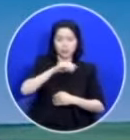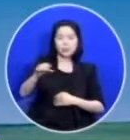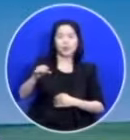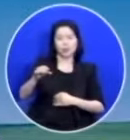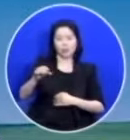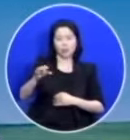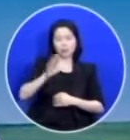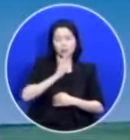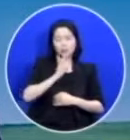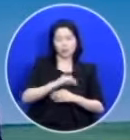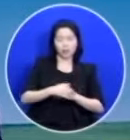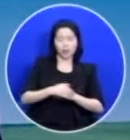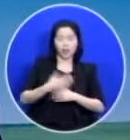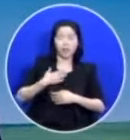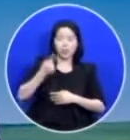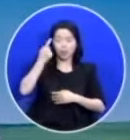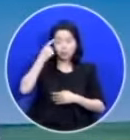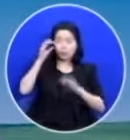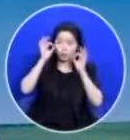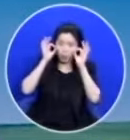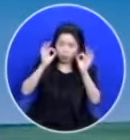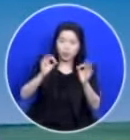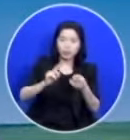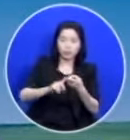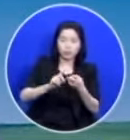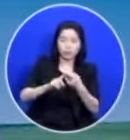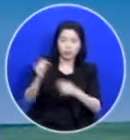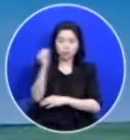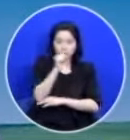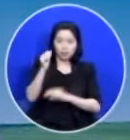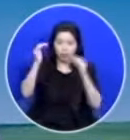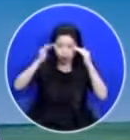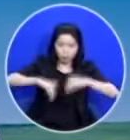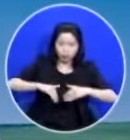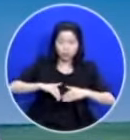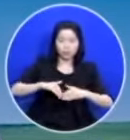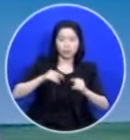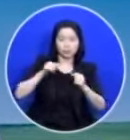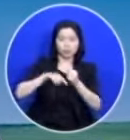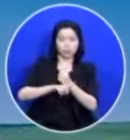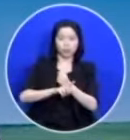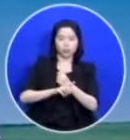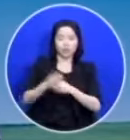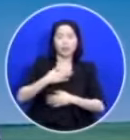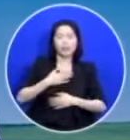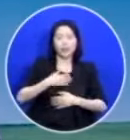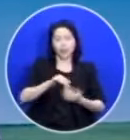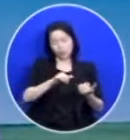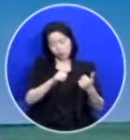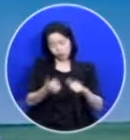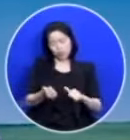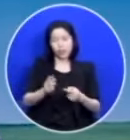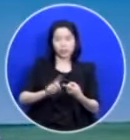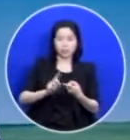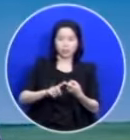거예요 내가 눈에 보여지는 것에 흔들렸던 이유 무너졌던 것은 내가